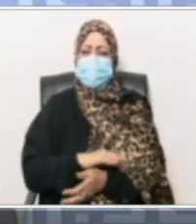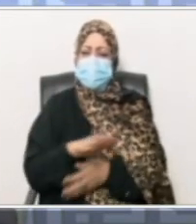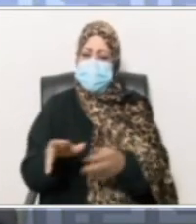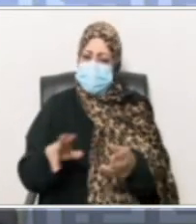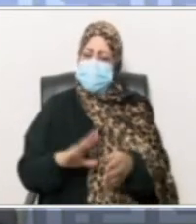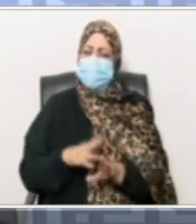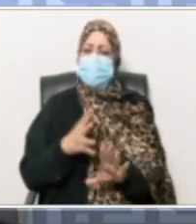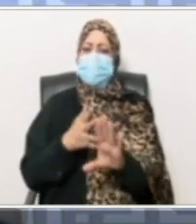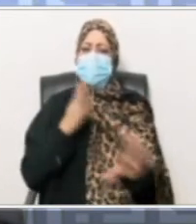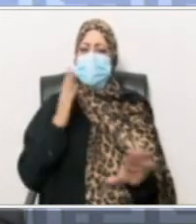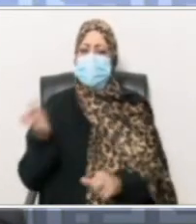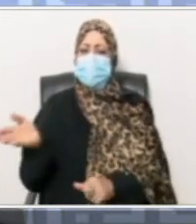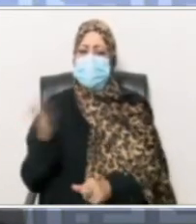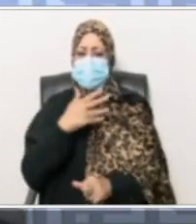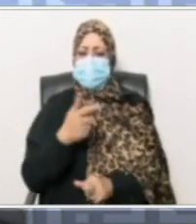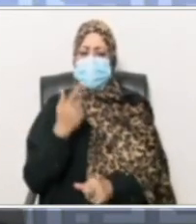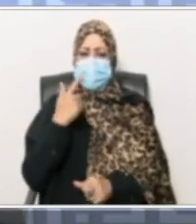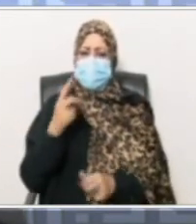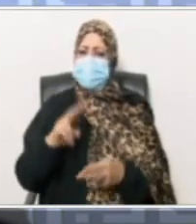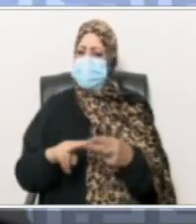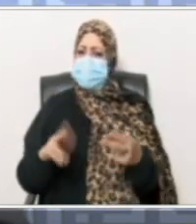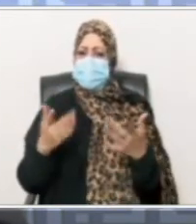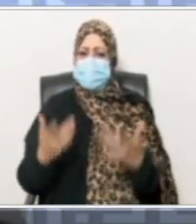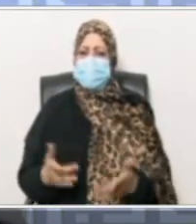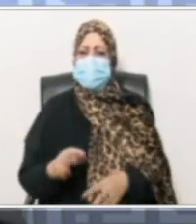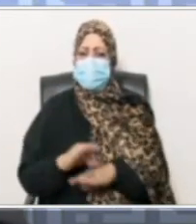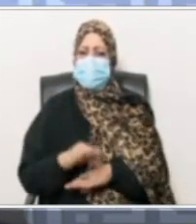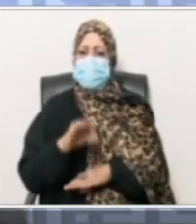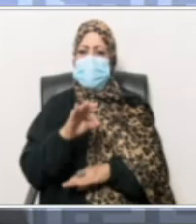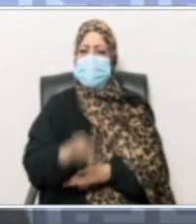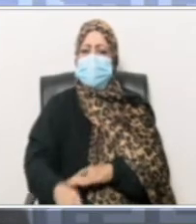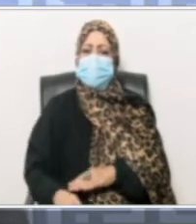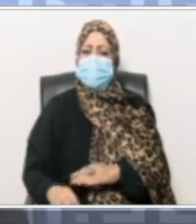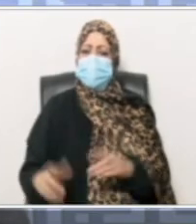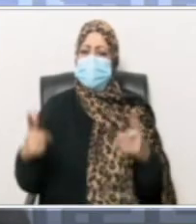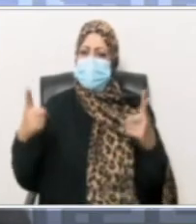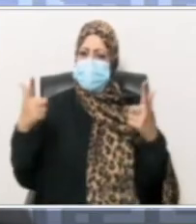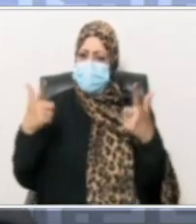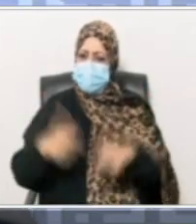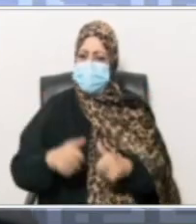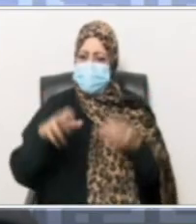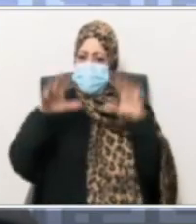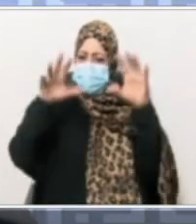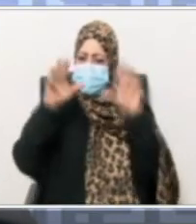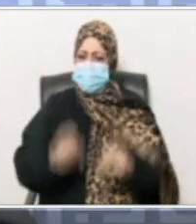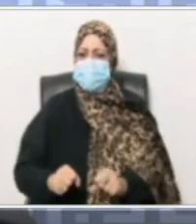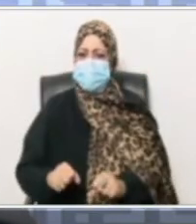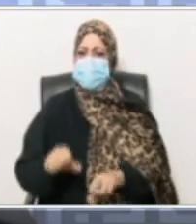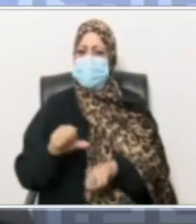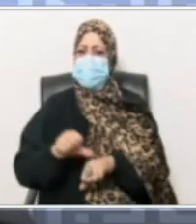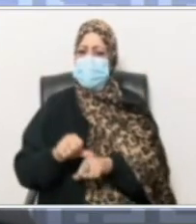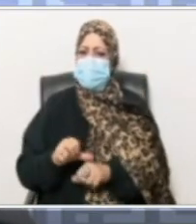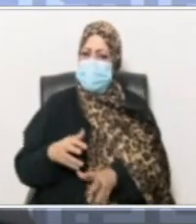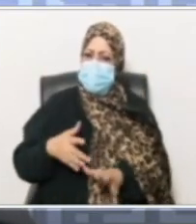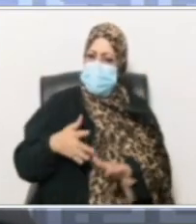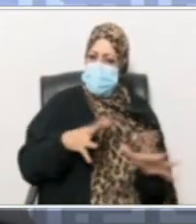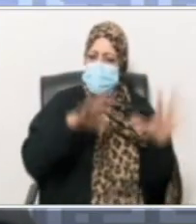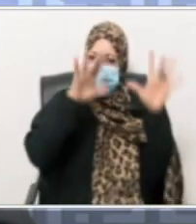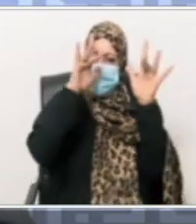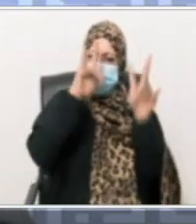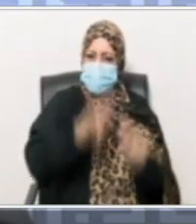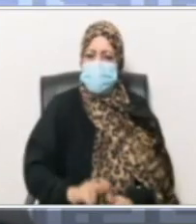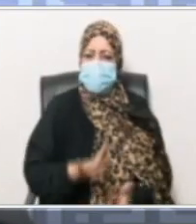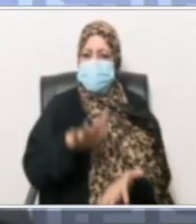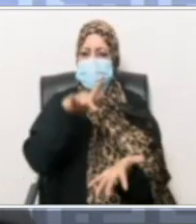بل جاءوا بقضهم وقضيضهم لطرابلس ليحتلوها. والآن لما حكوا له خشمع القطران